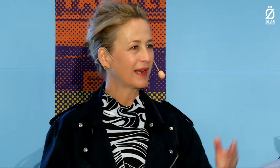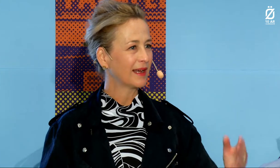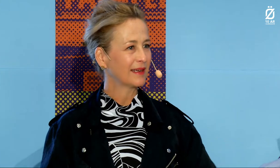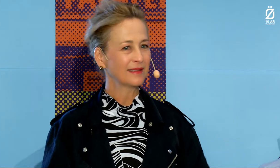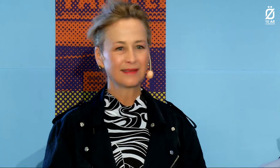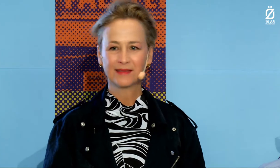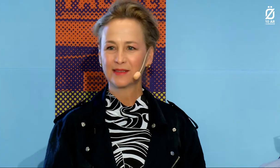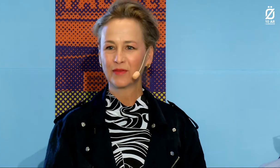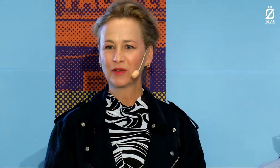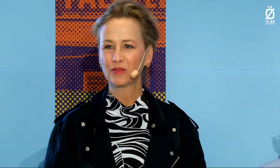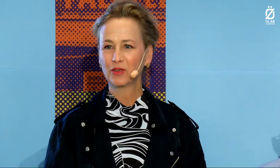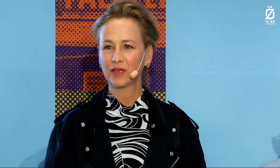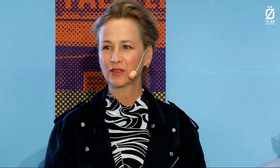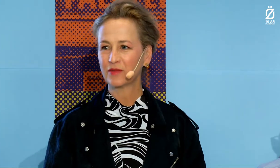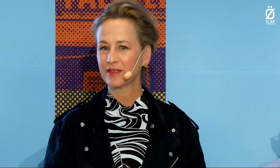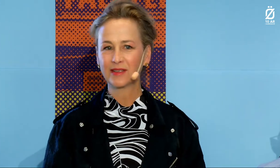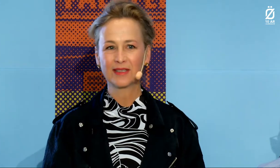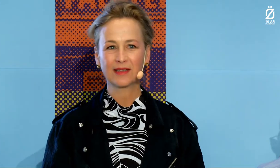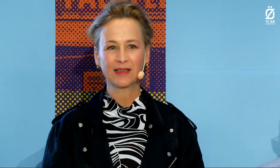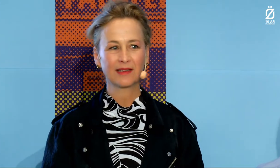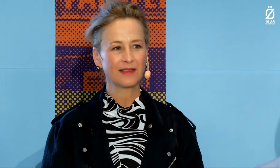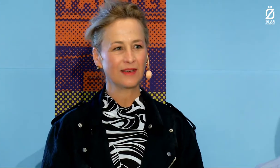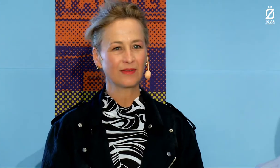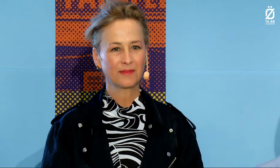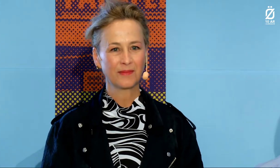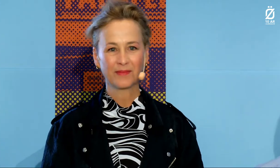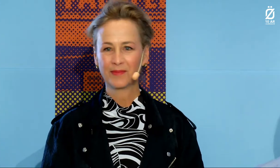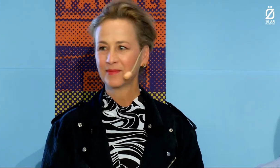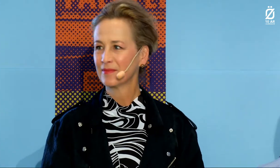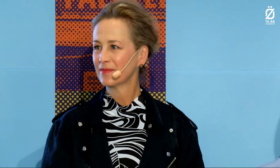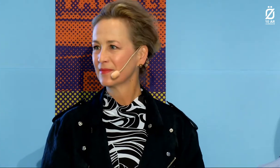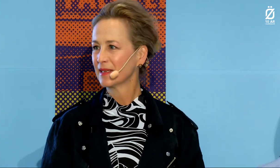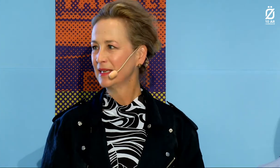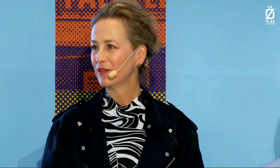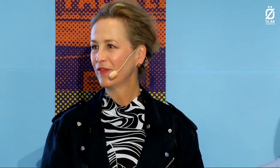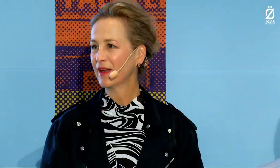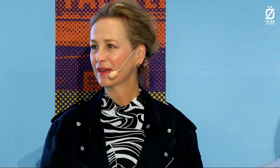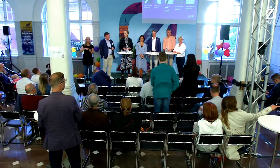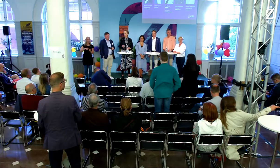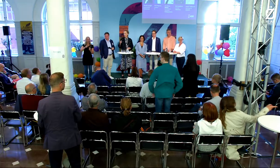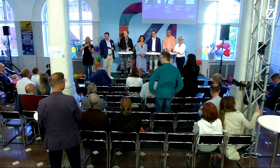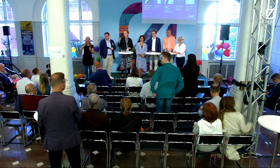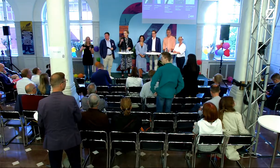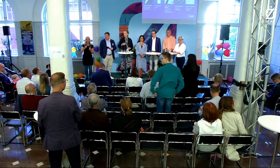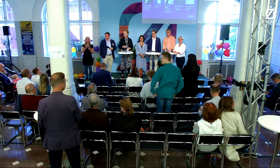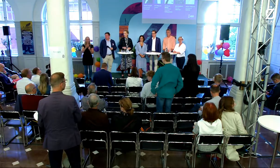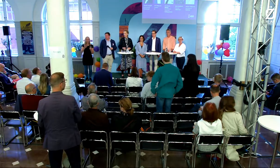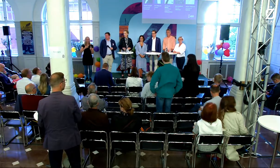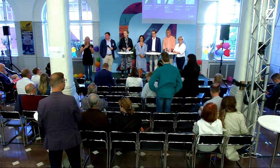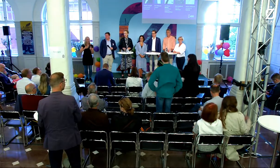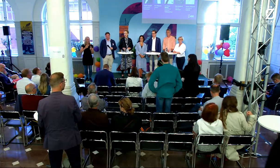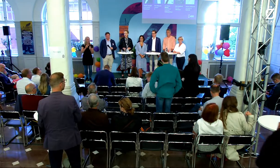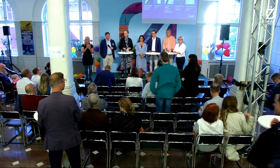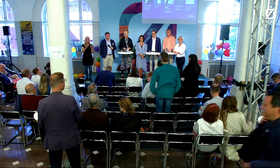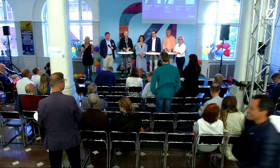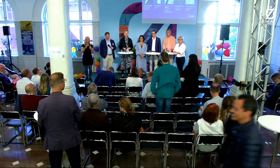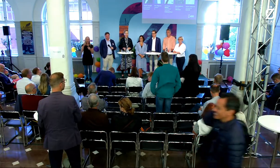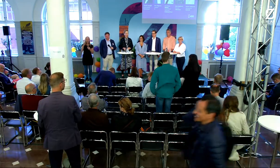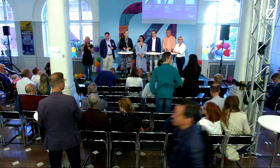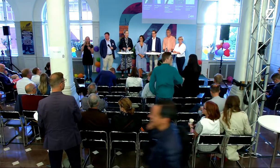På pelare, har vi någon som tycker det skulle vara ett intressant alternativ? Lite färre. Handen upp på er som redan står om ni tycker